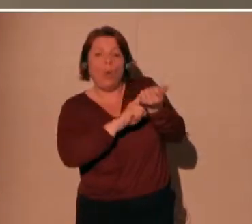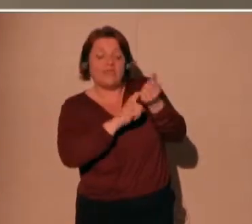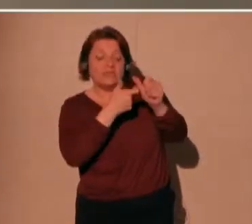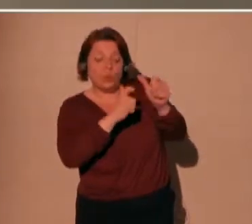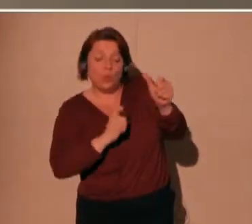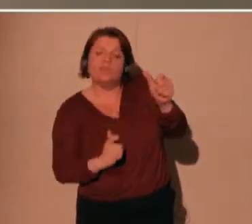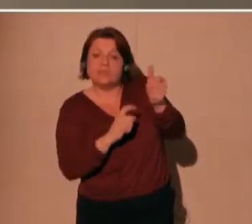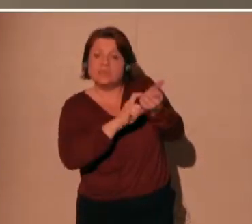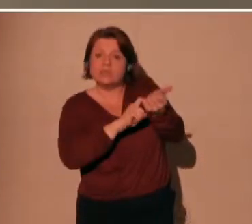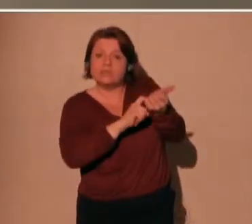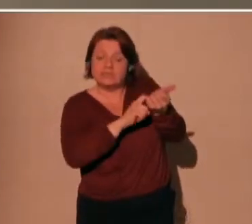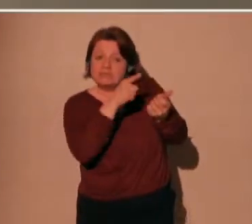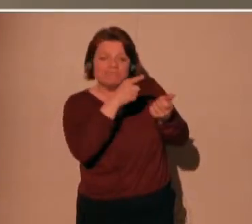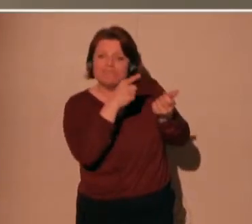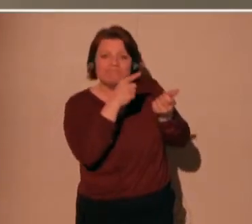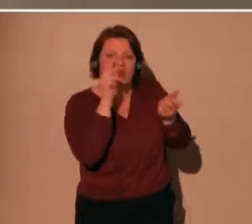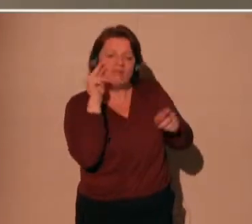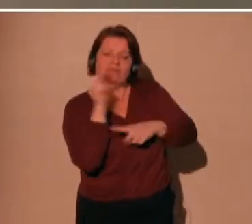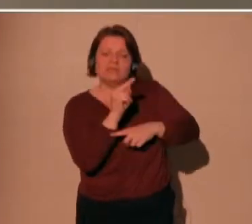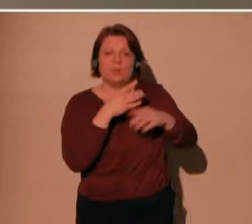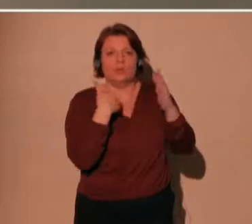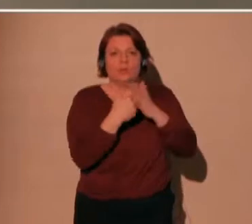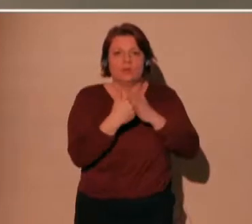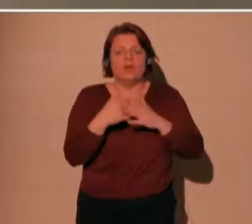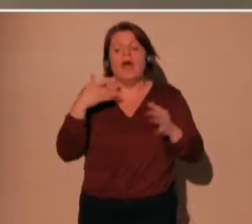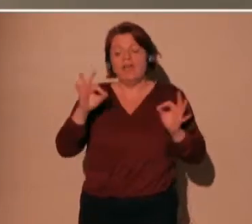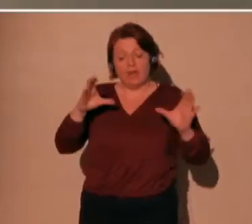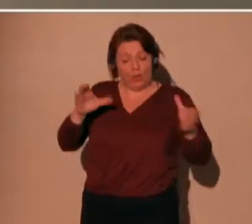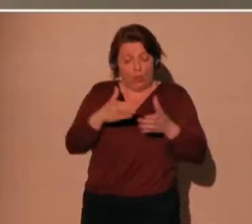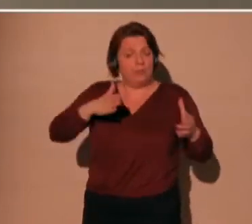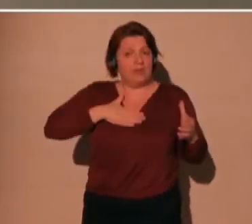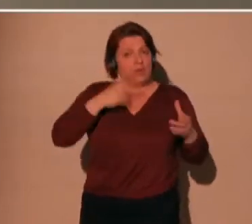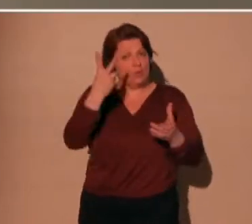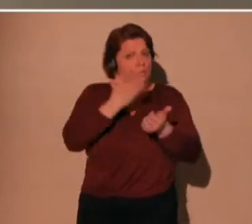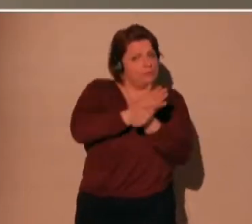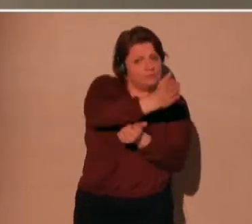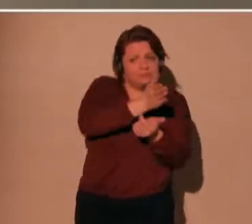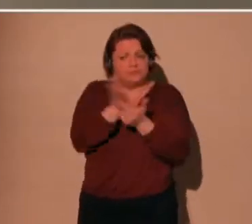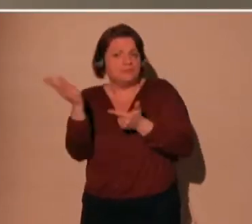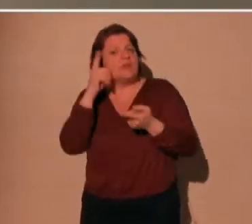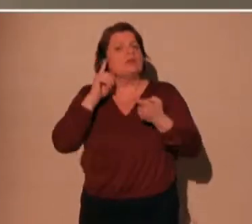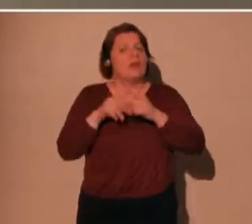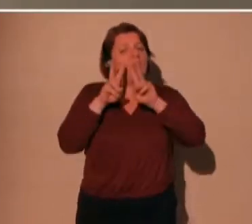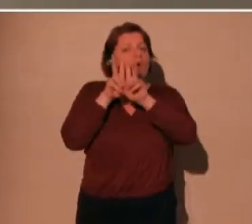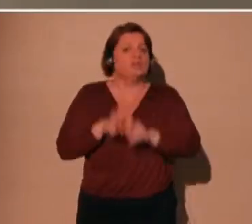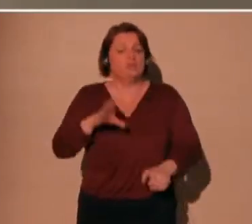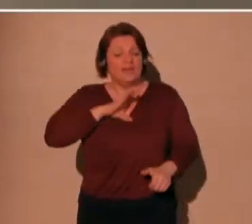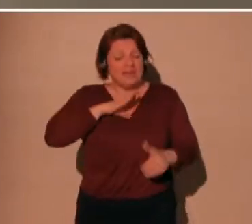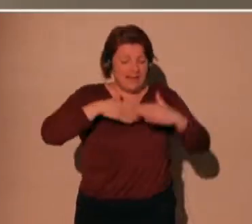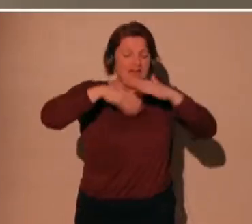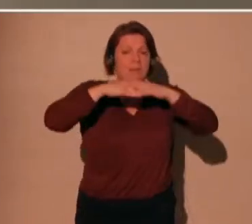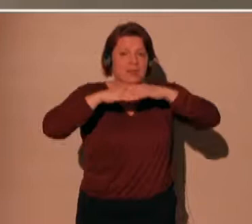groupe, eh bien, on s'est lancé dans deux directions pour ce qui est de la recherche, liées les unes avec les autres, pour essayer de dépasser ces